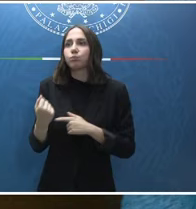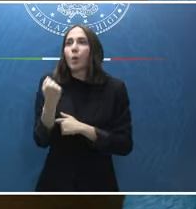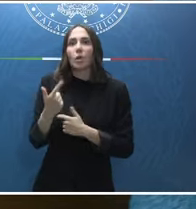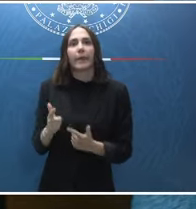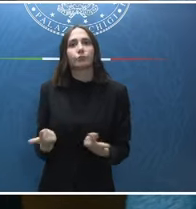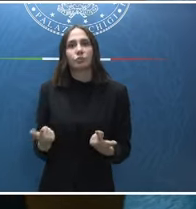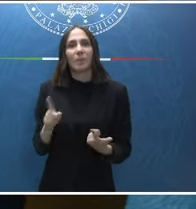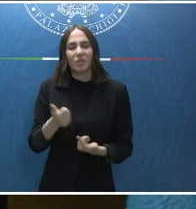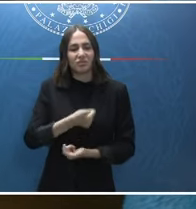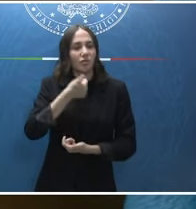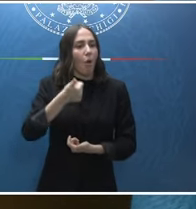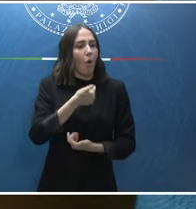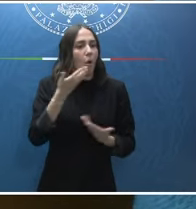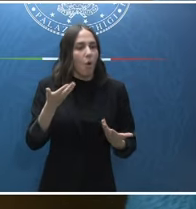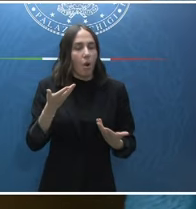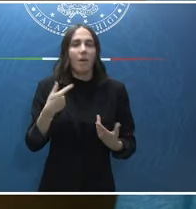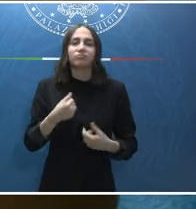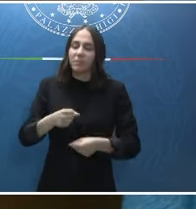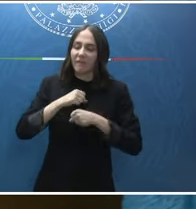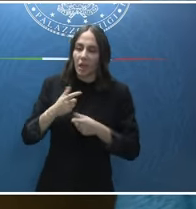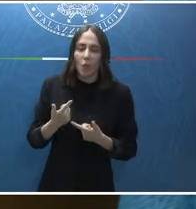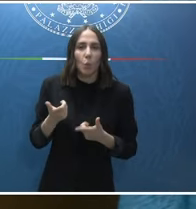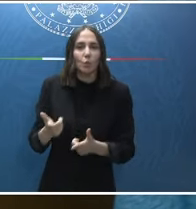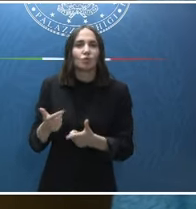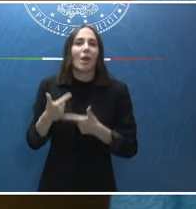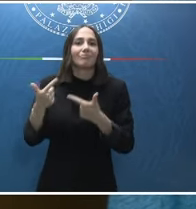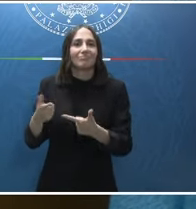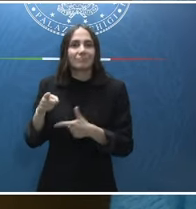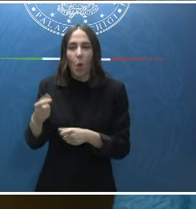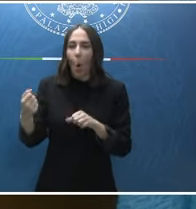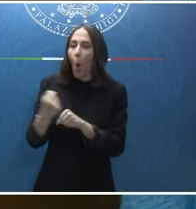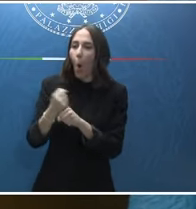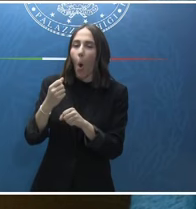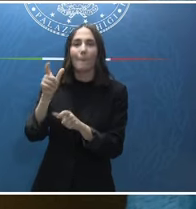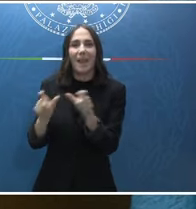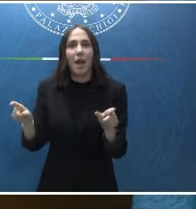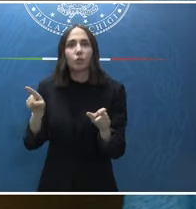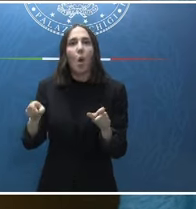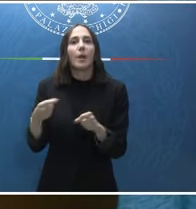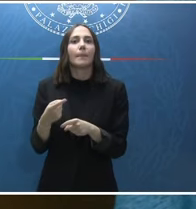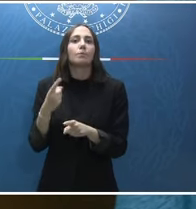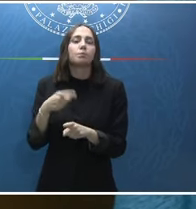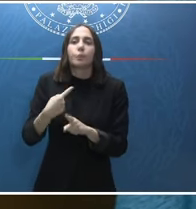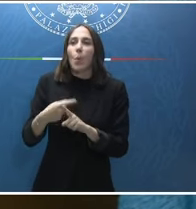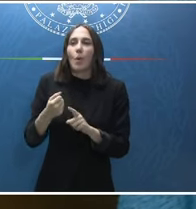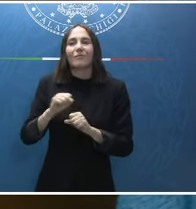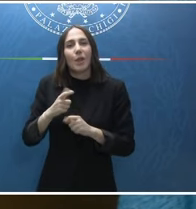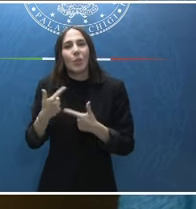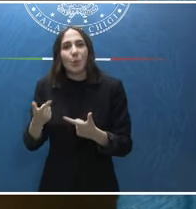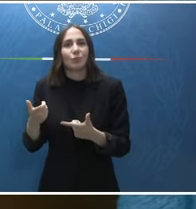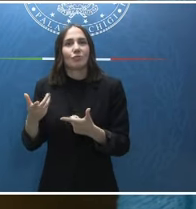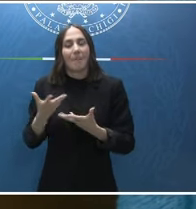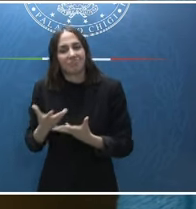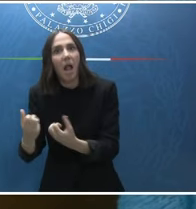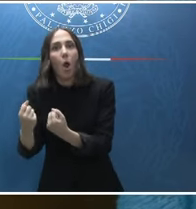Ci siamo fidati e affidati all'aiuto degli operatori che in quel momento ci hanno teso la mano. Raccolsi